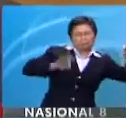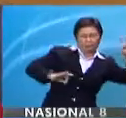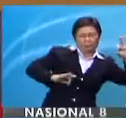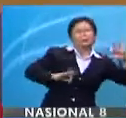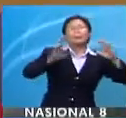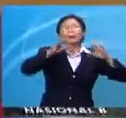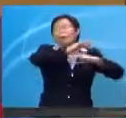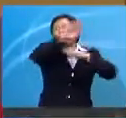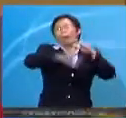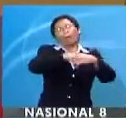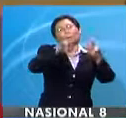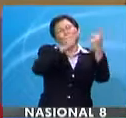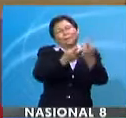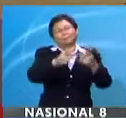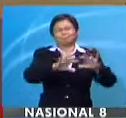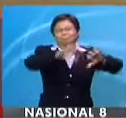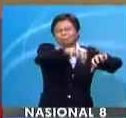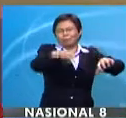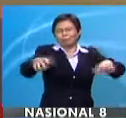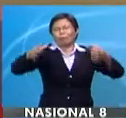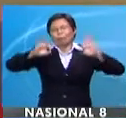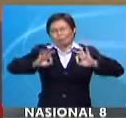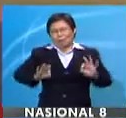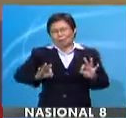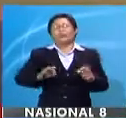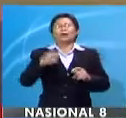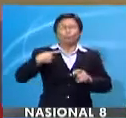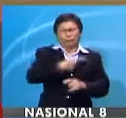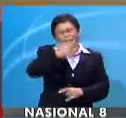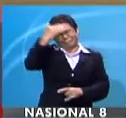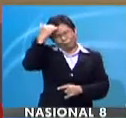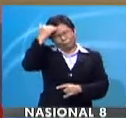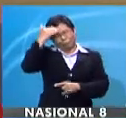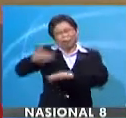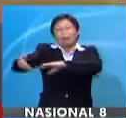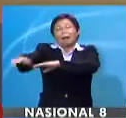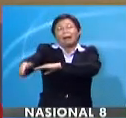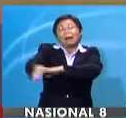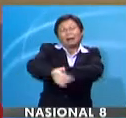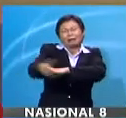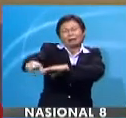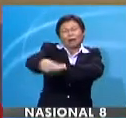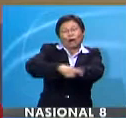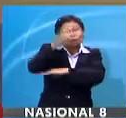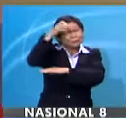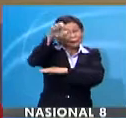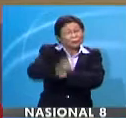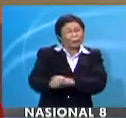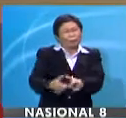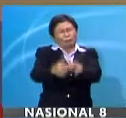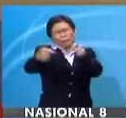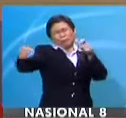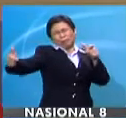ASEAN member states. And you also realize that the South China Sea is one of the busiest shipping